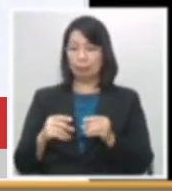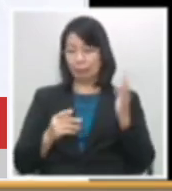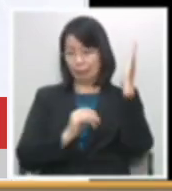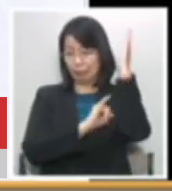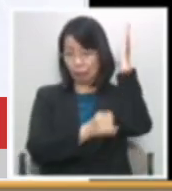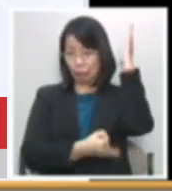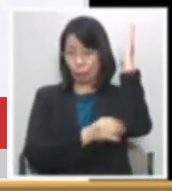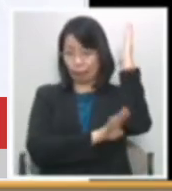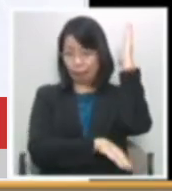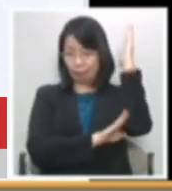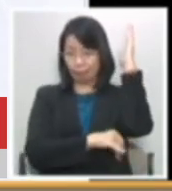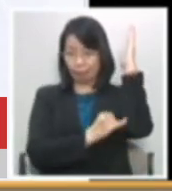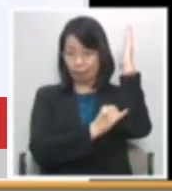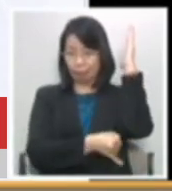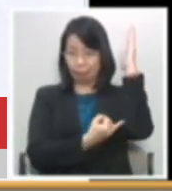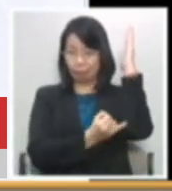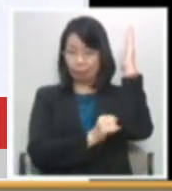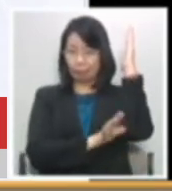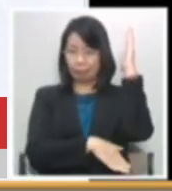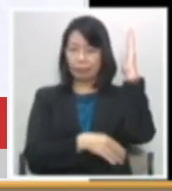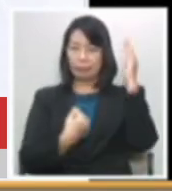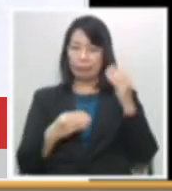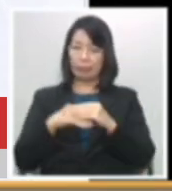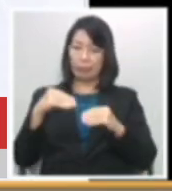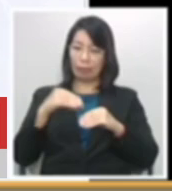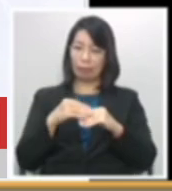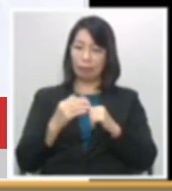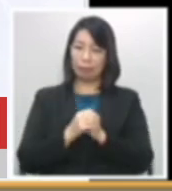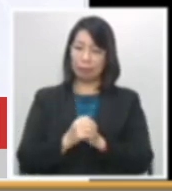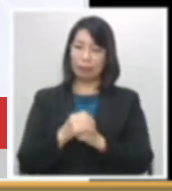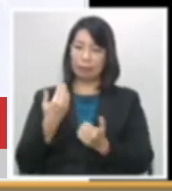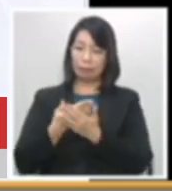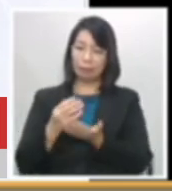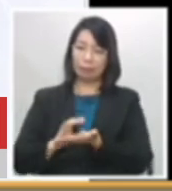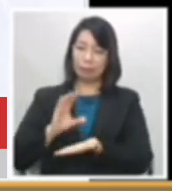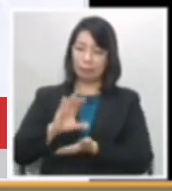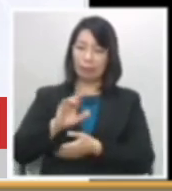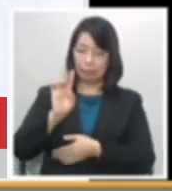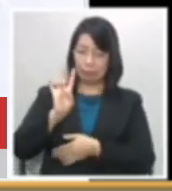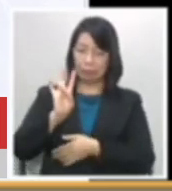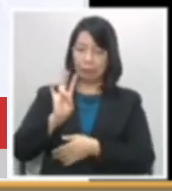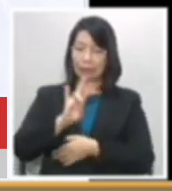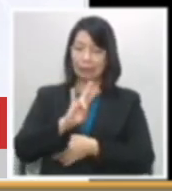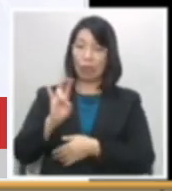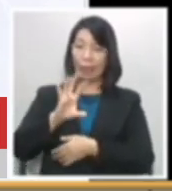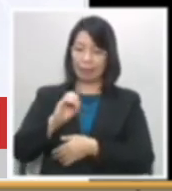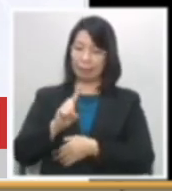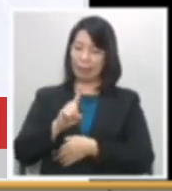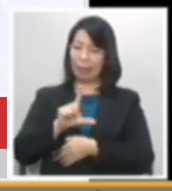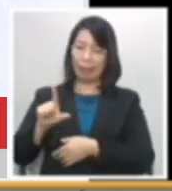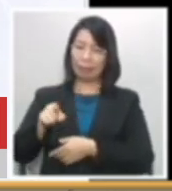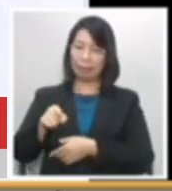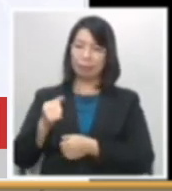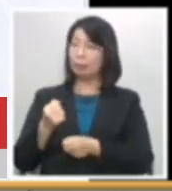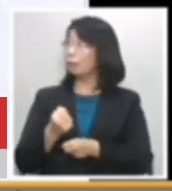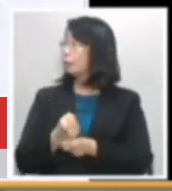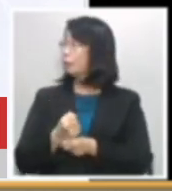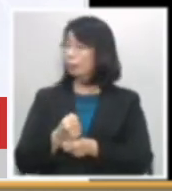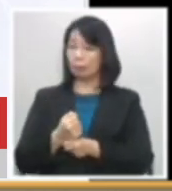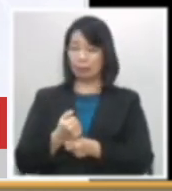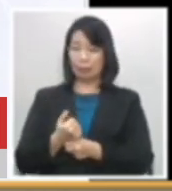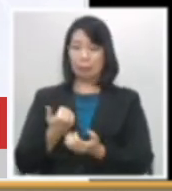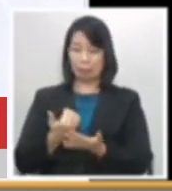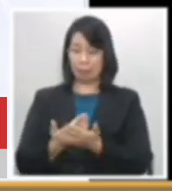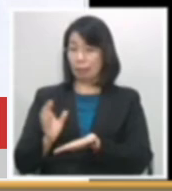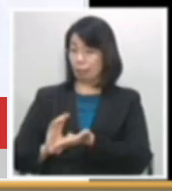ใต้โครงการนี้นะครับได้รับงบประมาณทั้งสิ้น 751 ล้านบาทเศษอันนี้คืองบประม